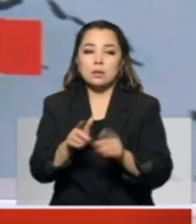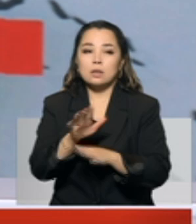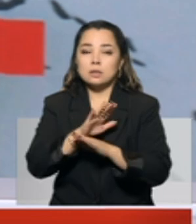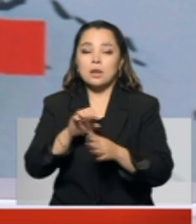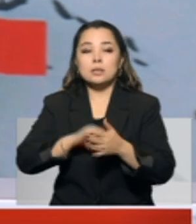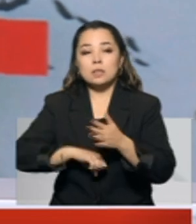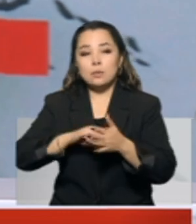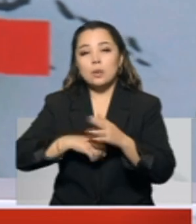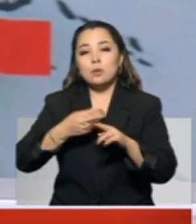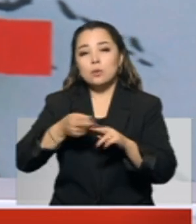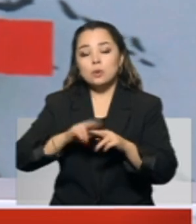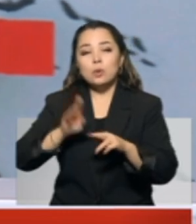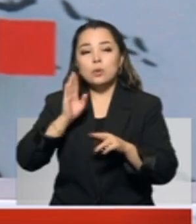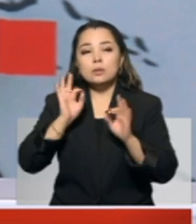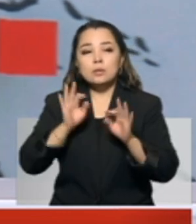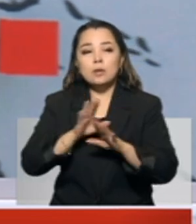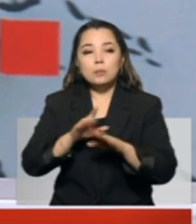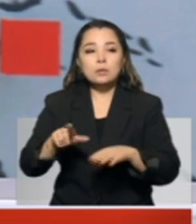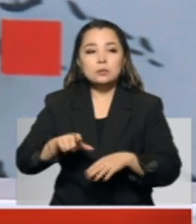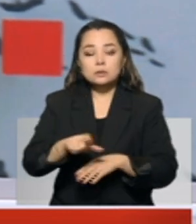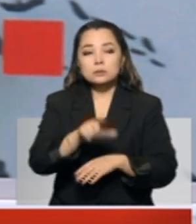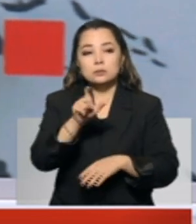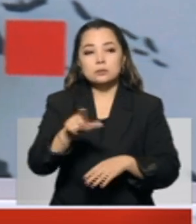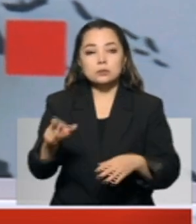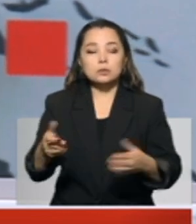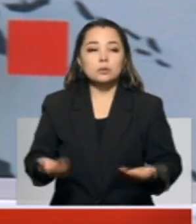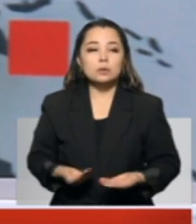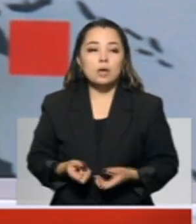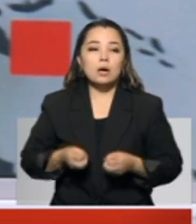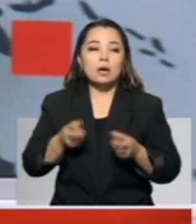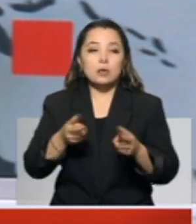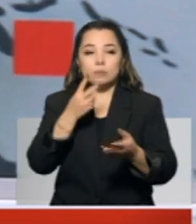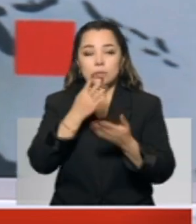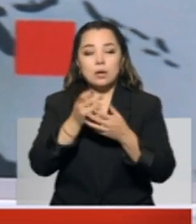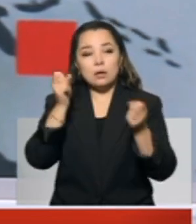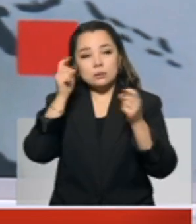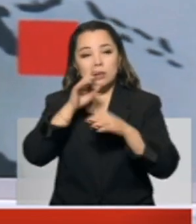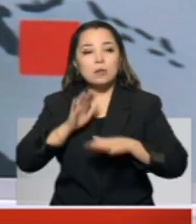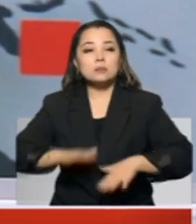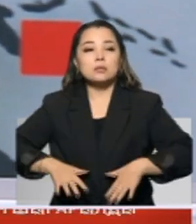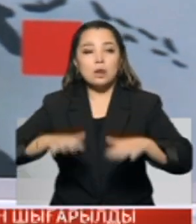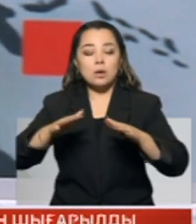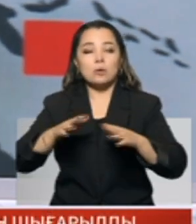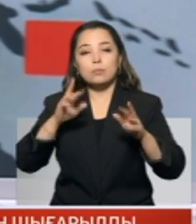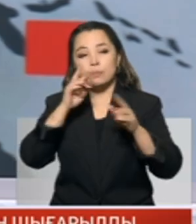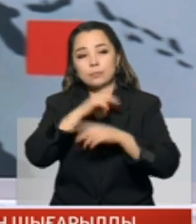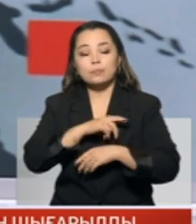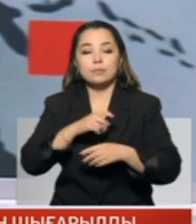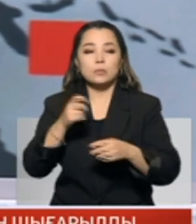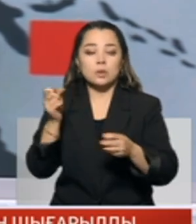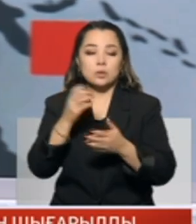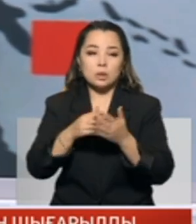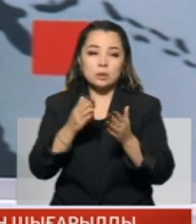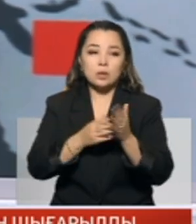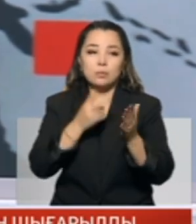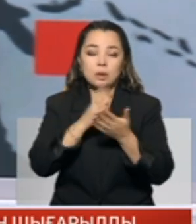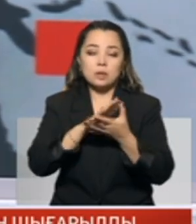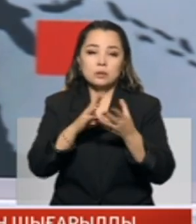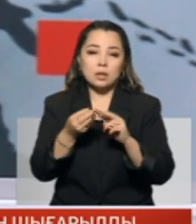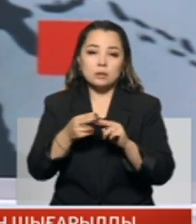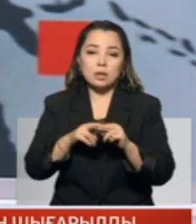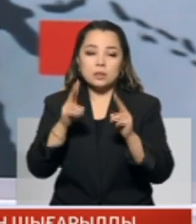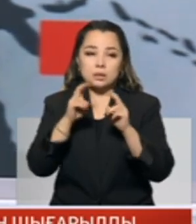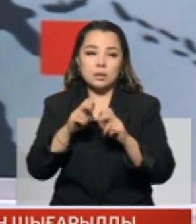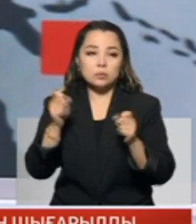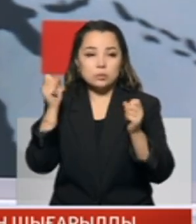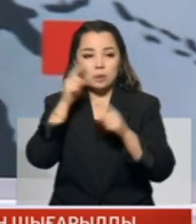соның кесірінен су дұрыс өтпей адам өміріне қауіп төнгенін анықтады. Тасқыннан кейін олқылықтар жойылды ма? Әріптесім Ардақ Мұратқызы